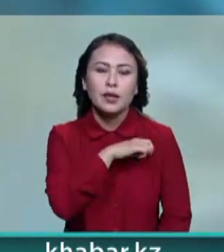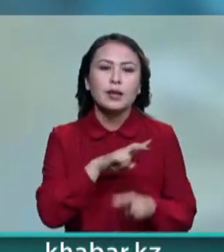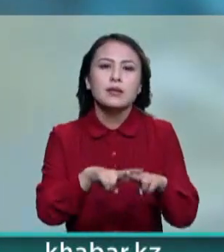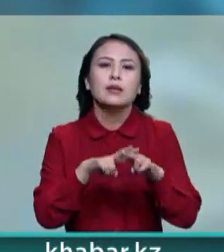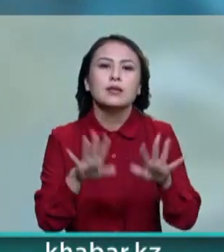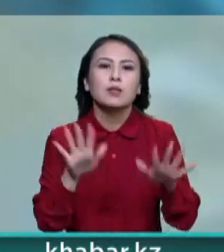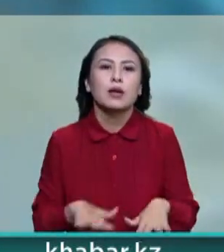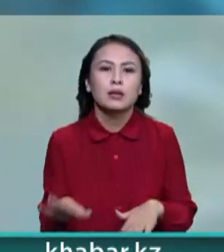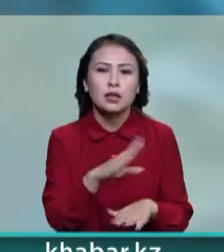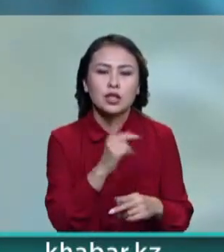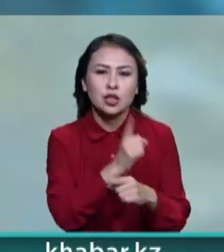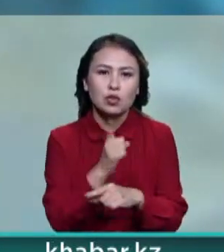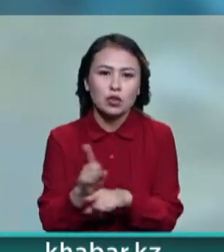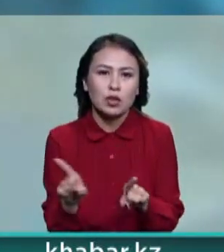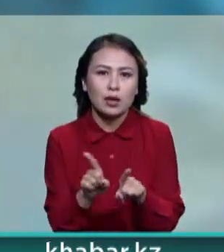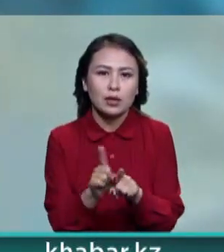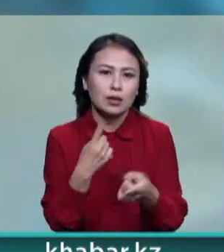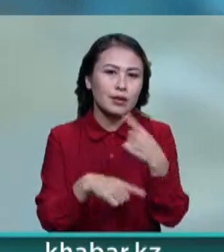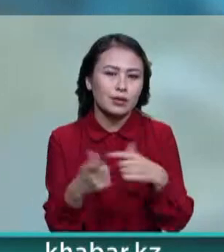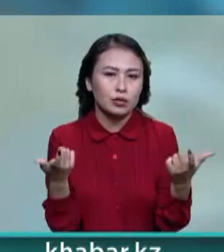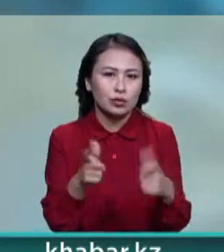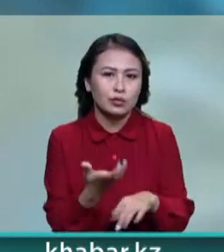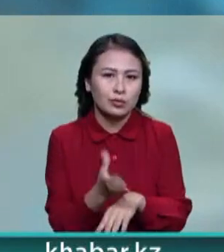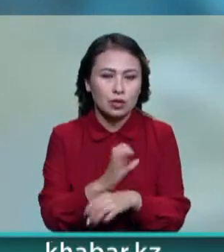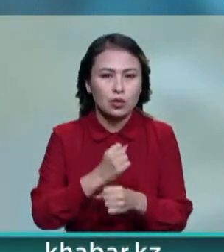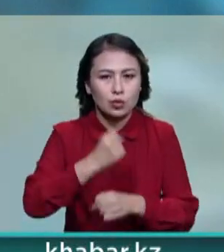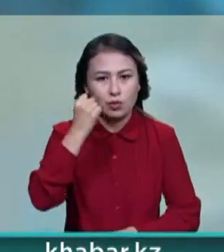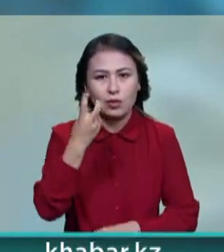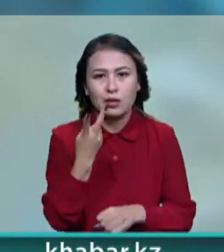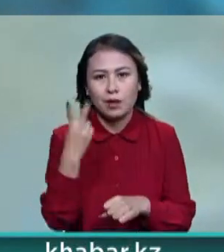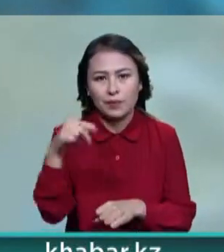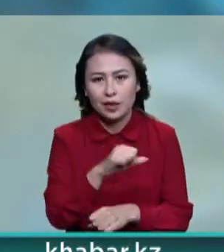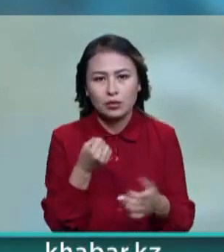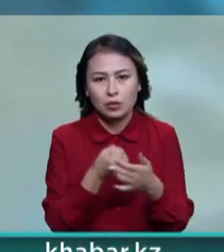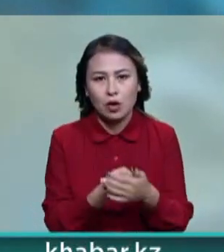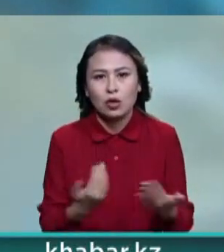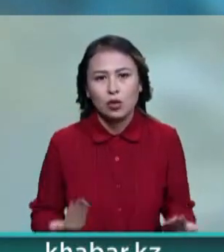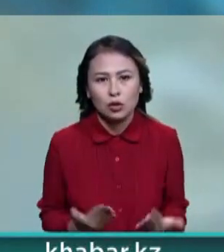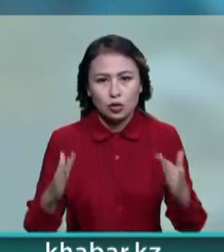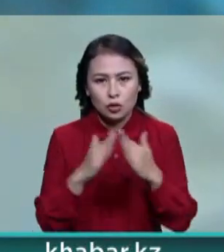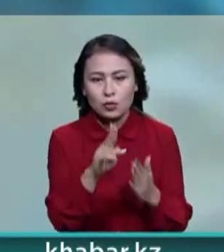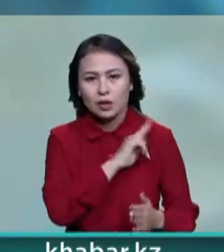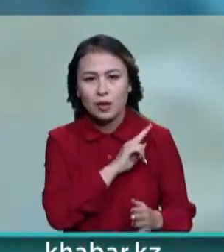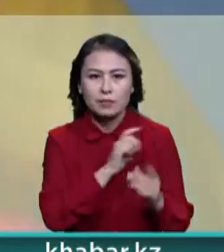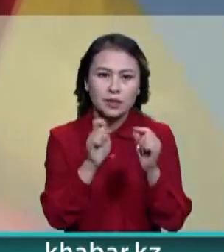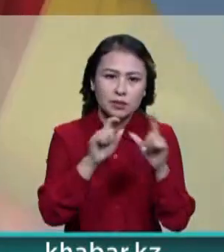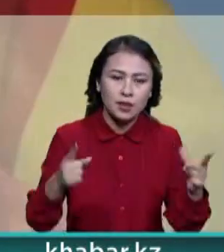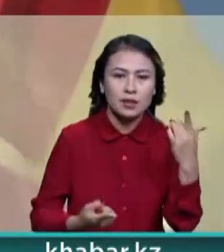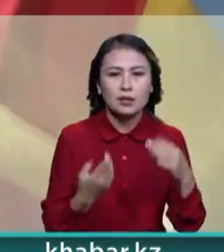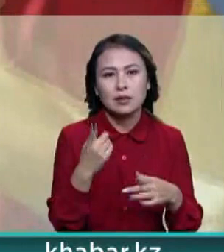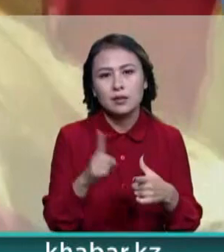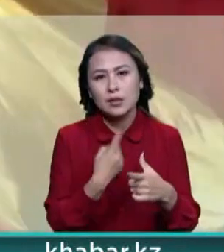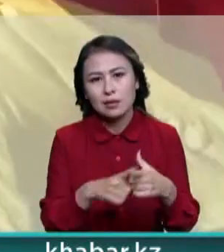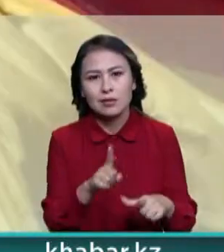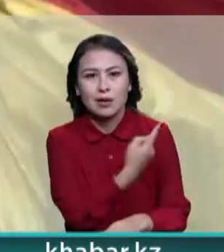Испания астанасының бірқатар ауданында шектеу шаралары қайта күшейді. Шара 2 аптаға созылады. Тұрғындар үйлерінен жұмысқа, мектепке